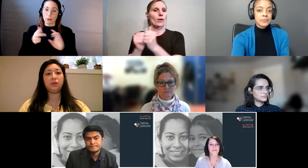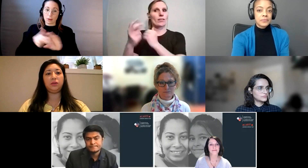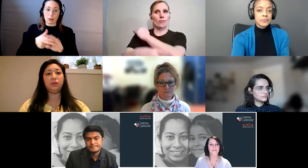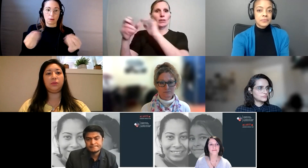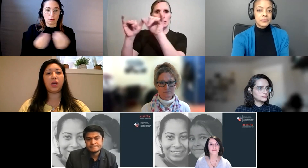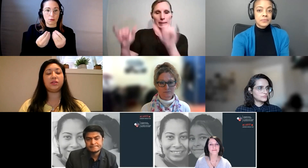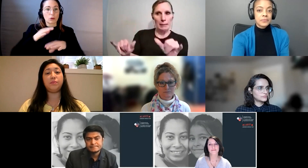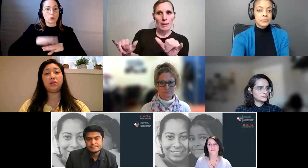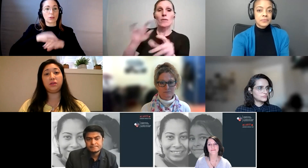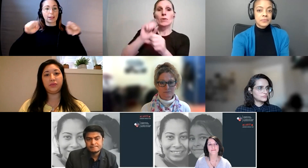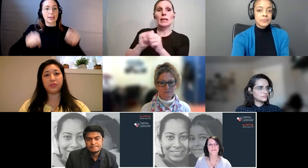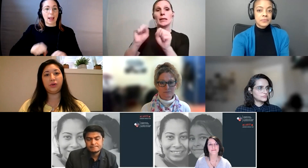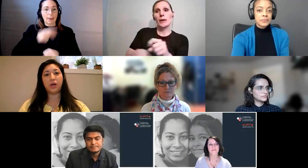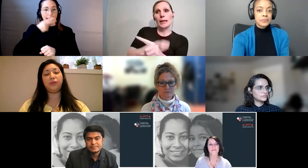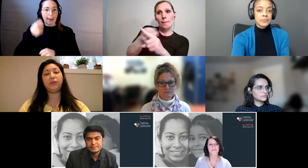criminel canadien